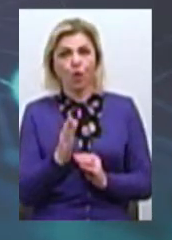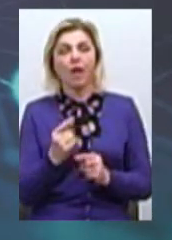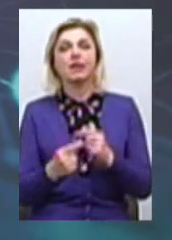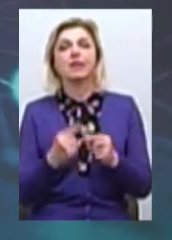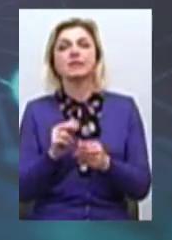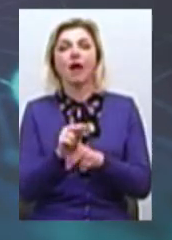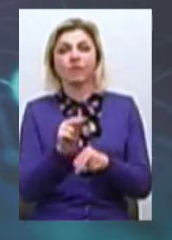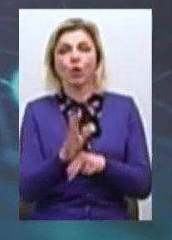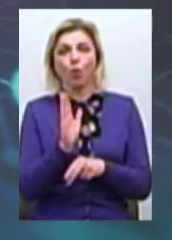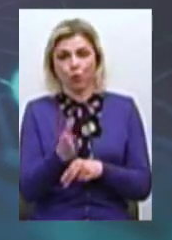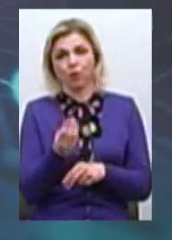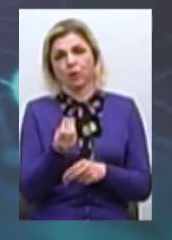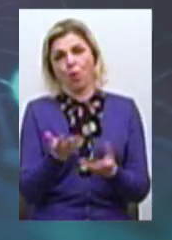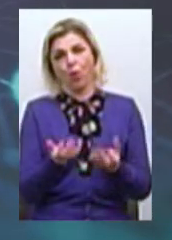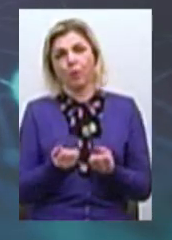отримувати кошти